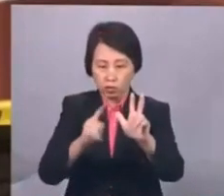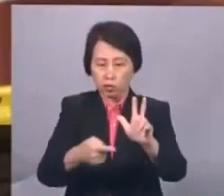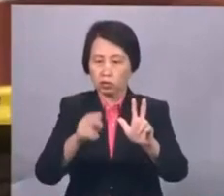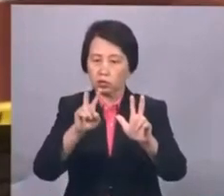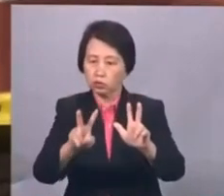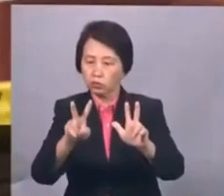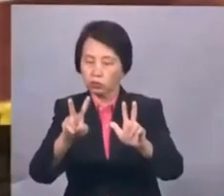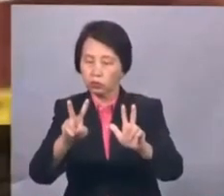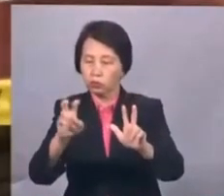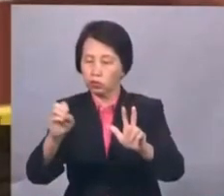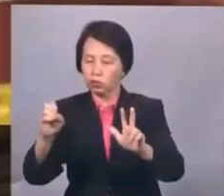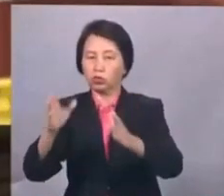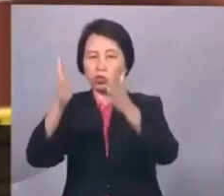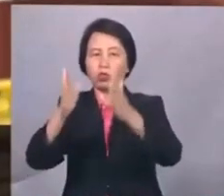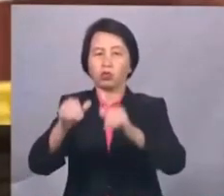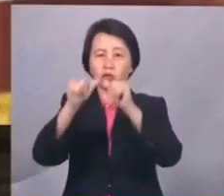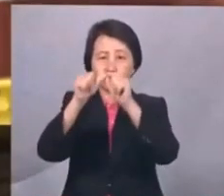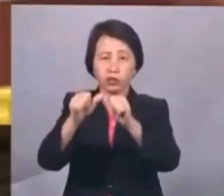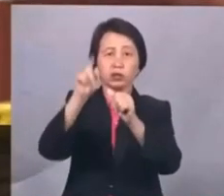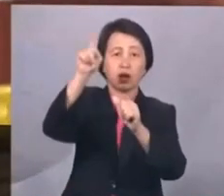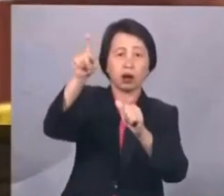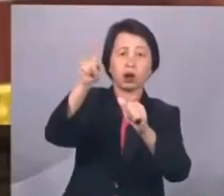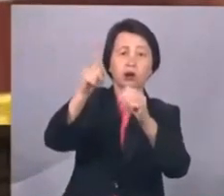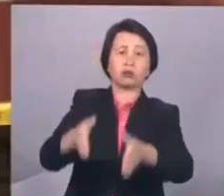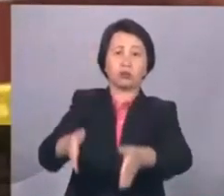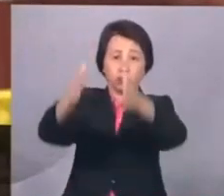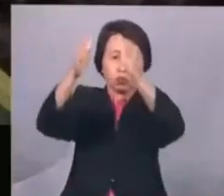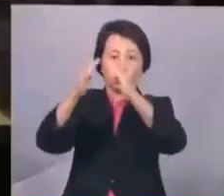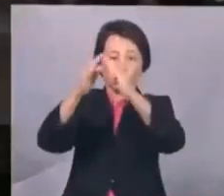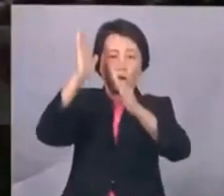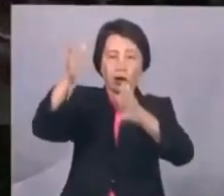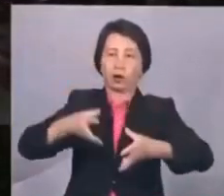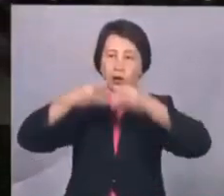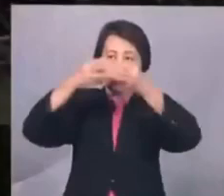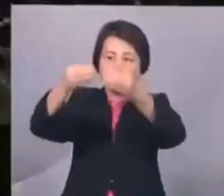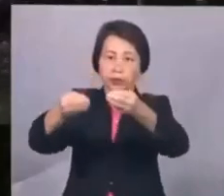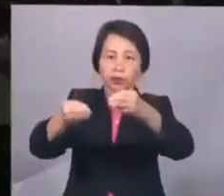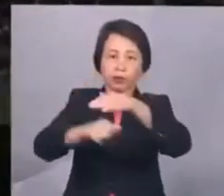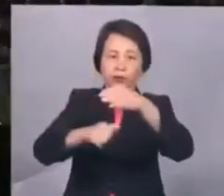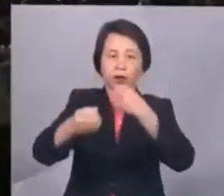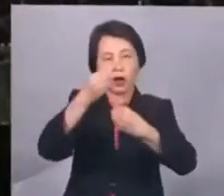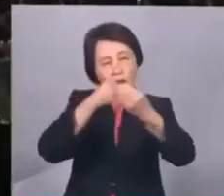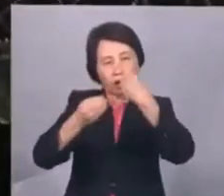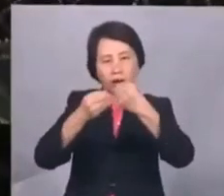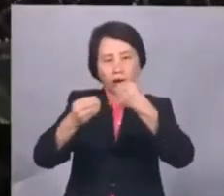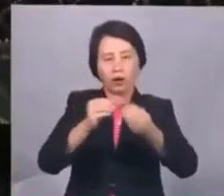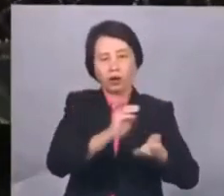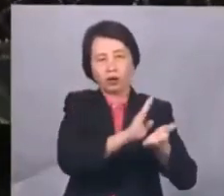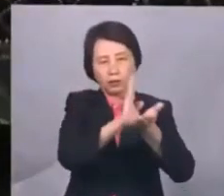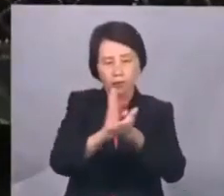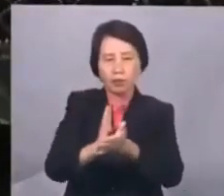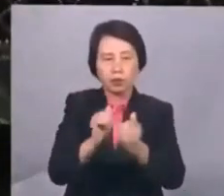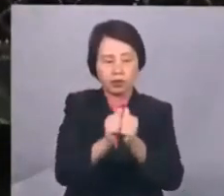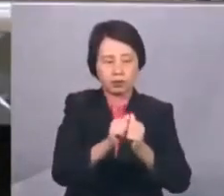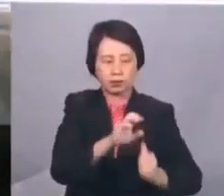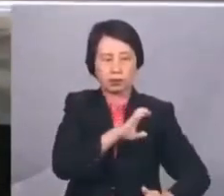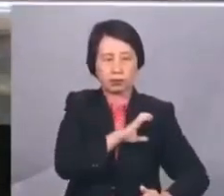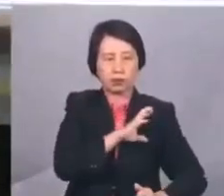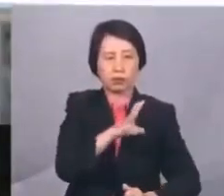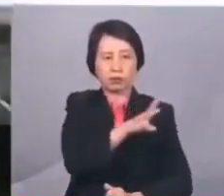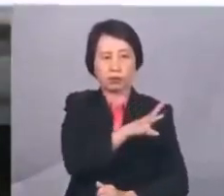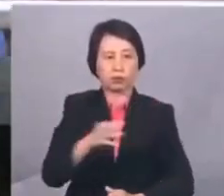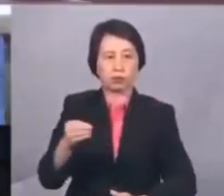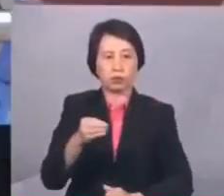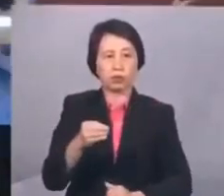3200a penghuni didalamnya akan diberikan keperluan asas dengan bantuan pihak Polis dan